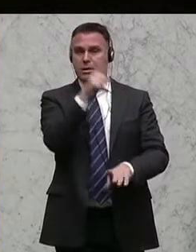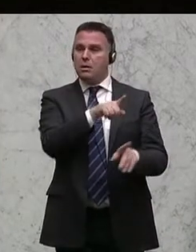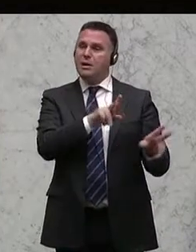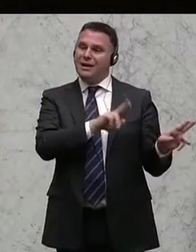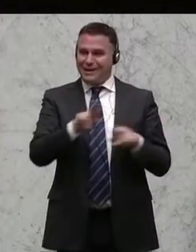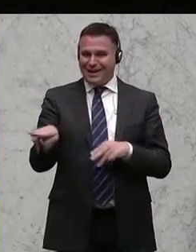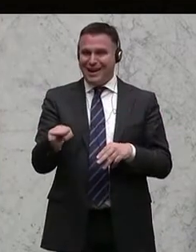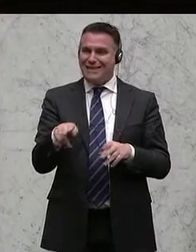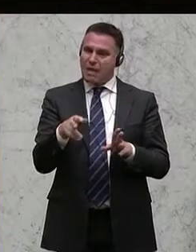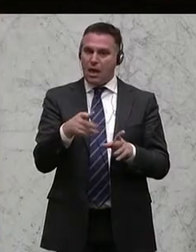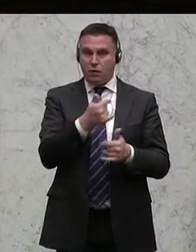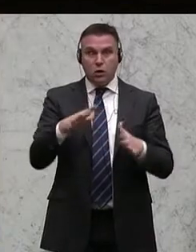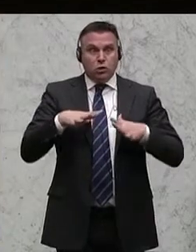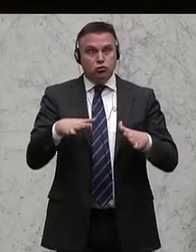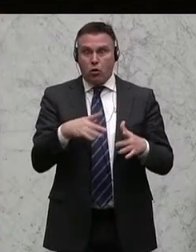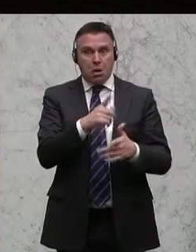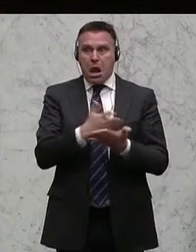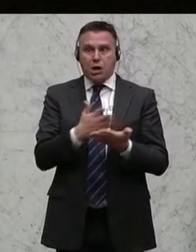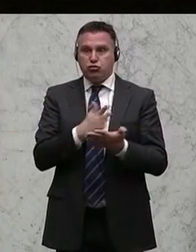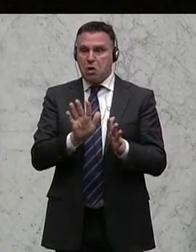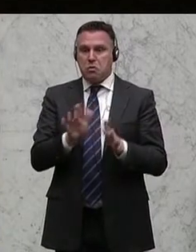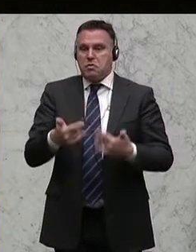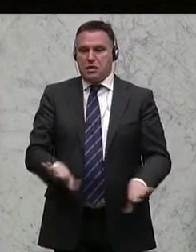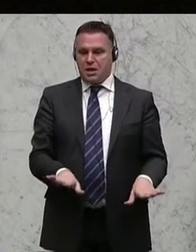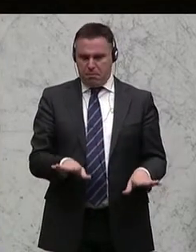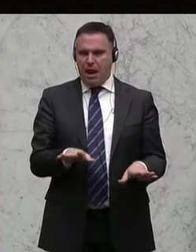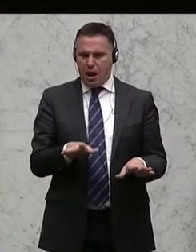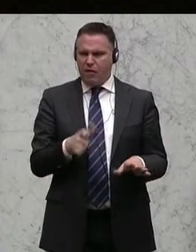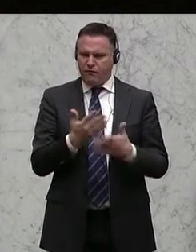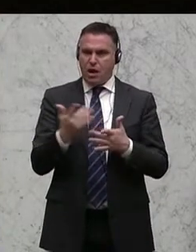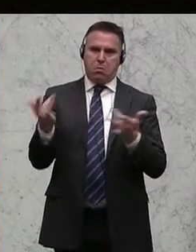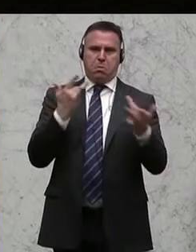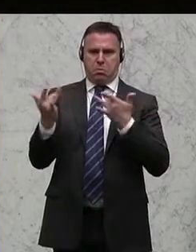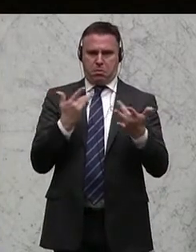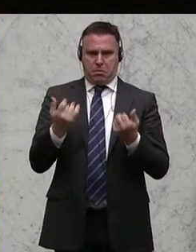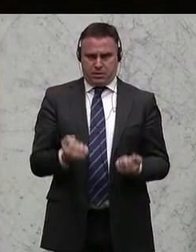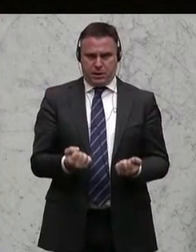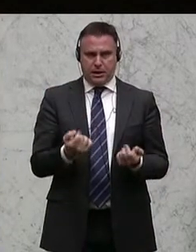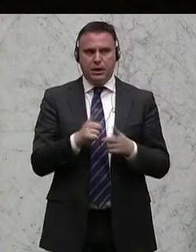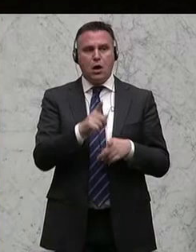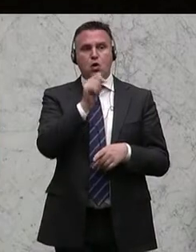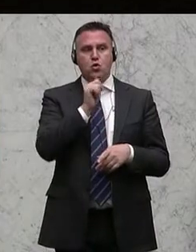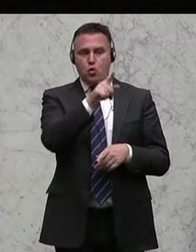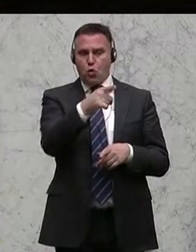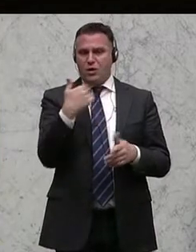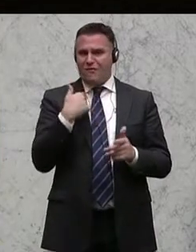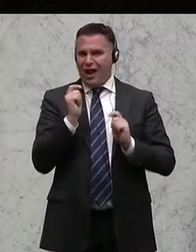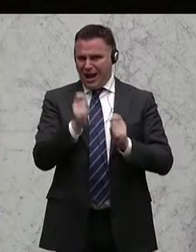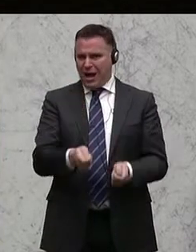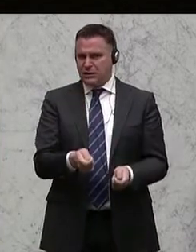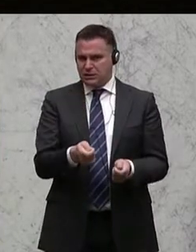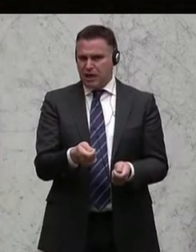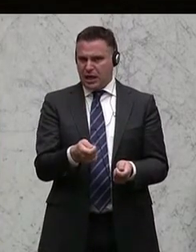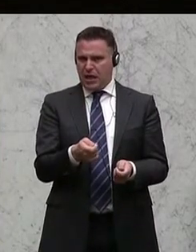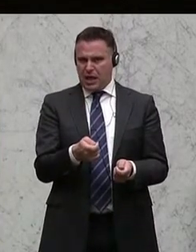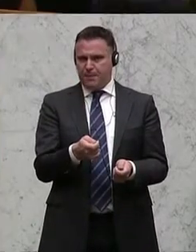und Staatsanwälte abzuschrecken, Entscheidungen zu treffen, die nicht gewünscht sind. Zugrunde liegt ja natürlich eine Anzeige der Grünen gegen